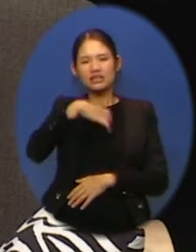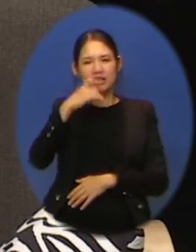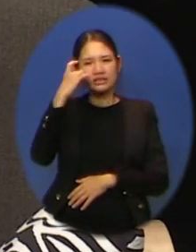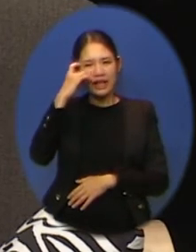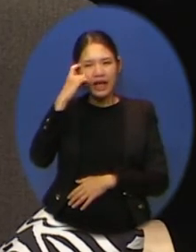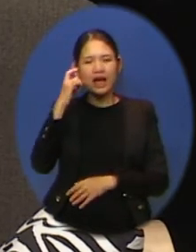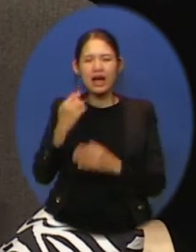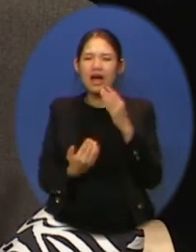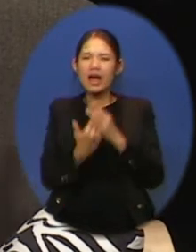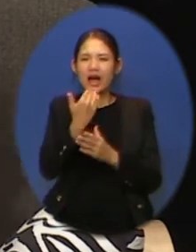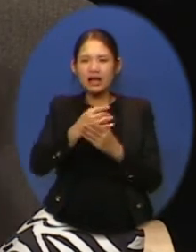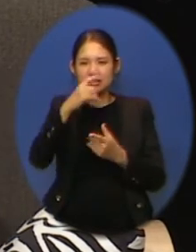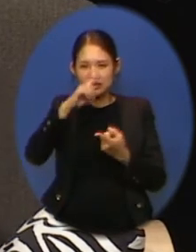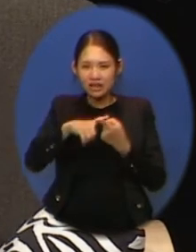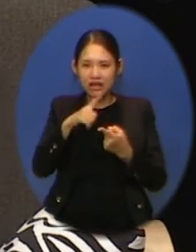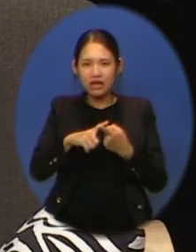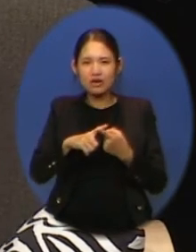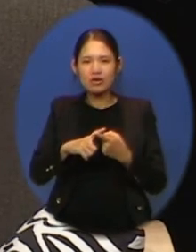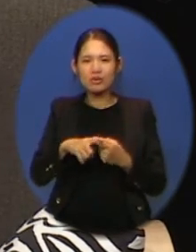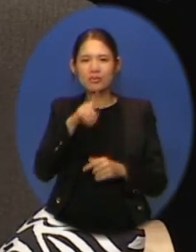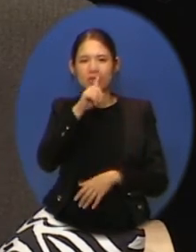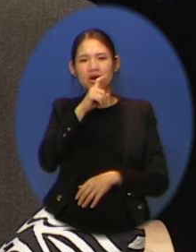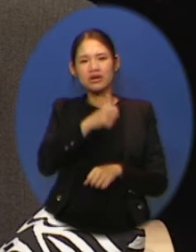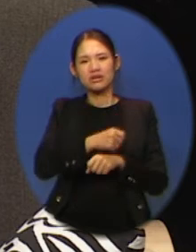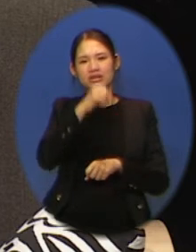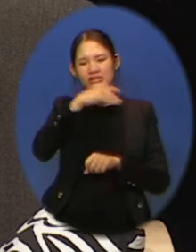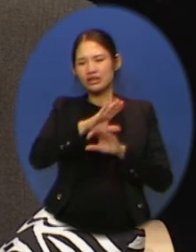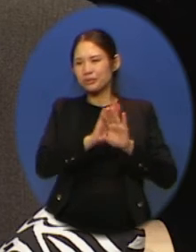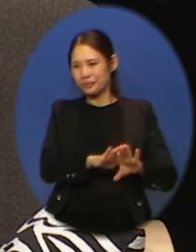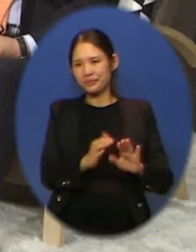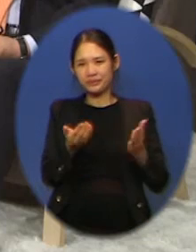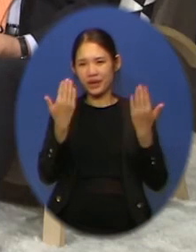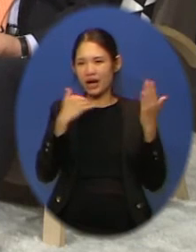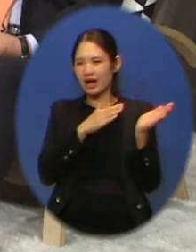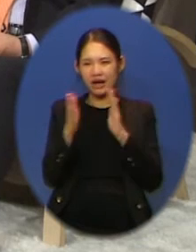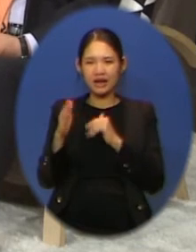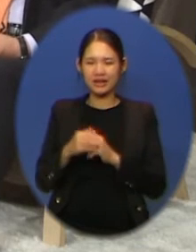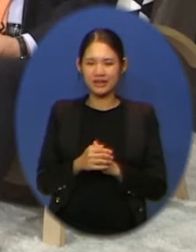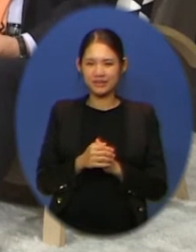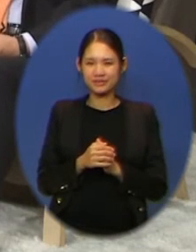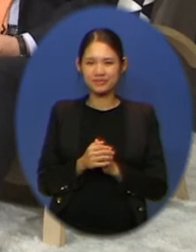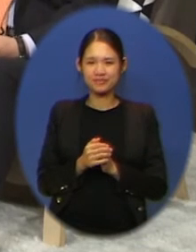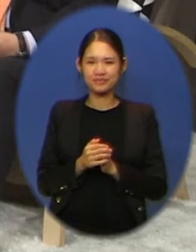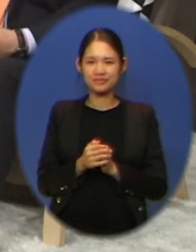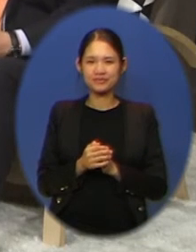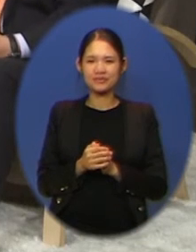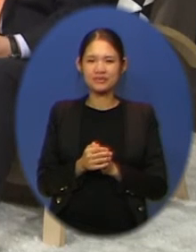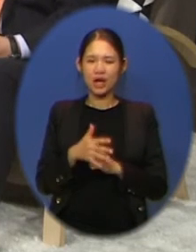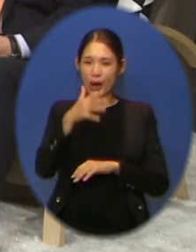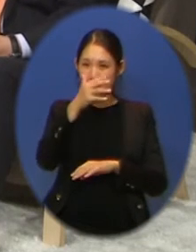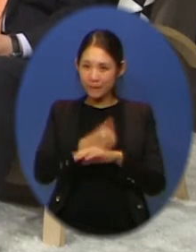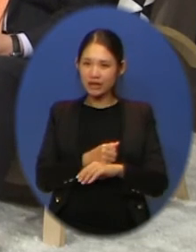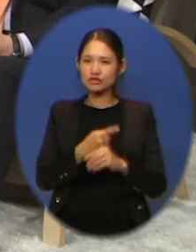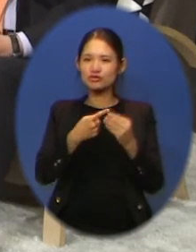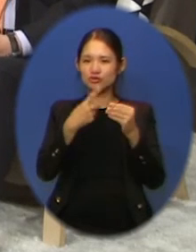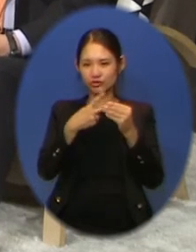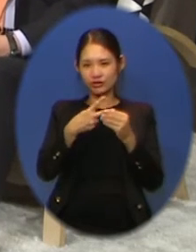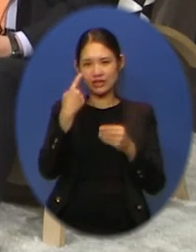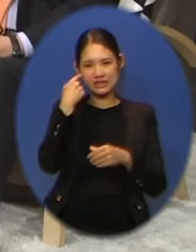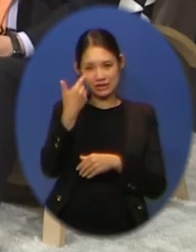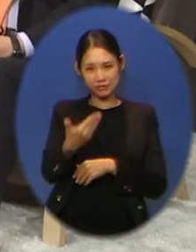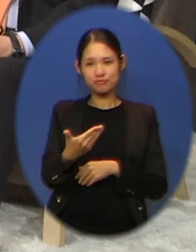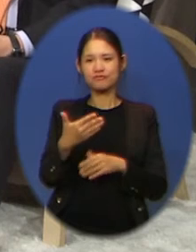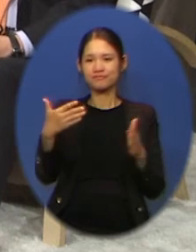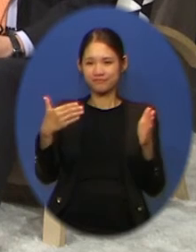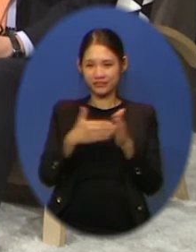생각나는데 콱콱 그걸 갖고 야다 그냥 덮어둬요. 아무것도 아니에요. 예. 알겠습니다. 제가 예. 마지막으로 이제 한 두 가지만 질문들을 마치겠는데요. 예.